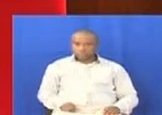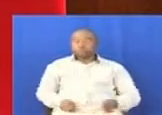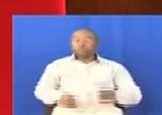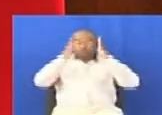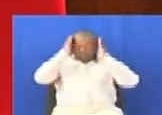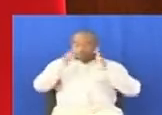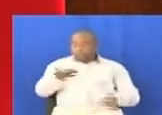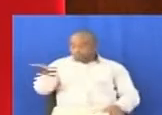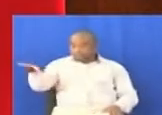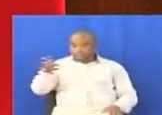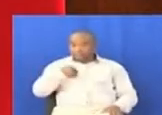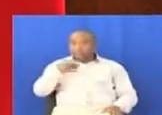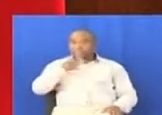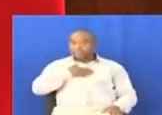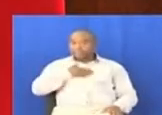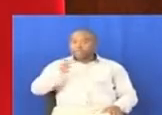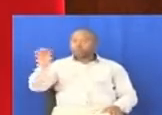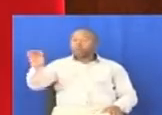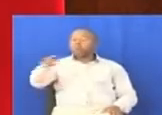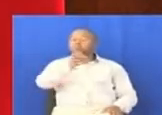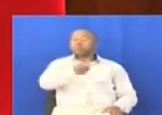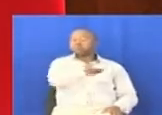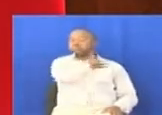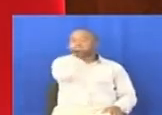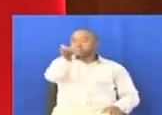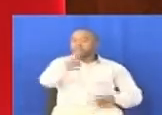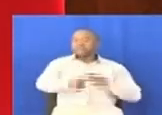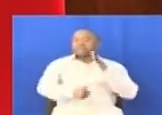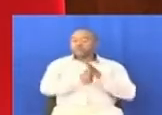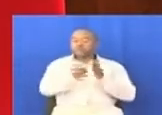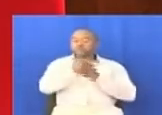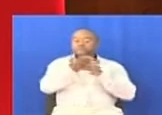ningependa kutoa wito kwa viongozi wengine wa Kiafrika.